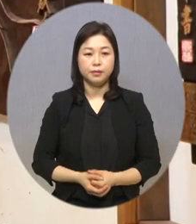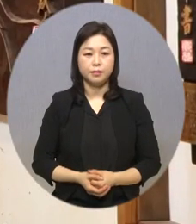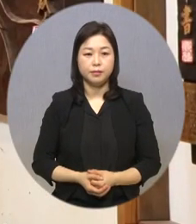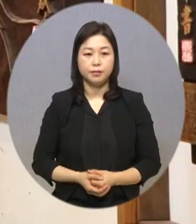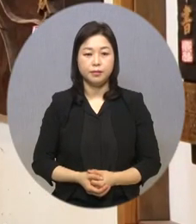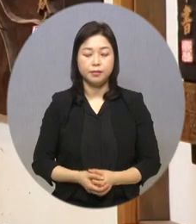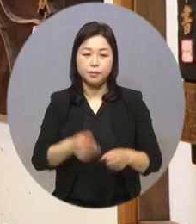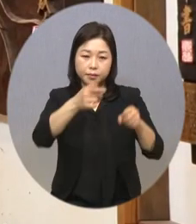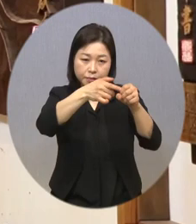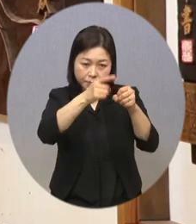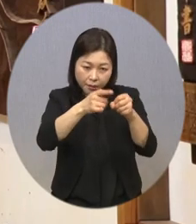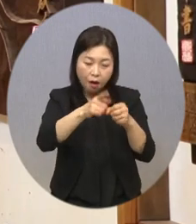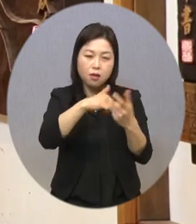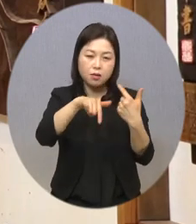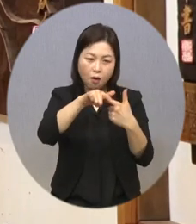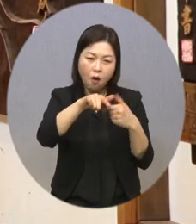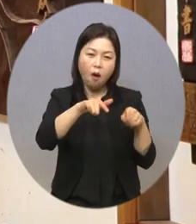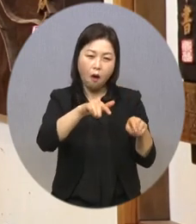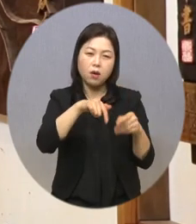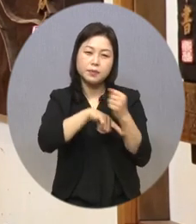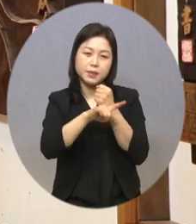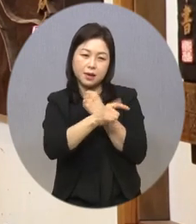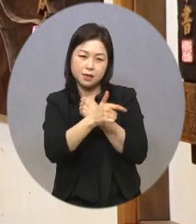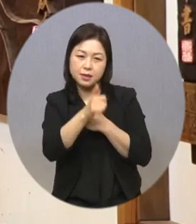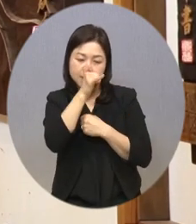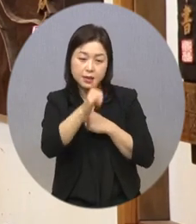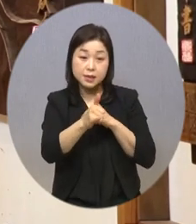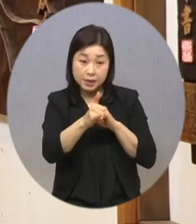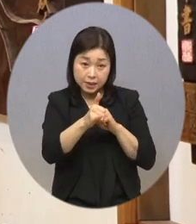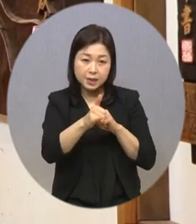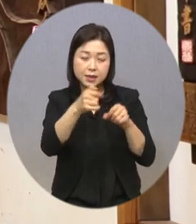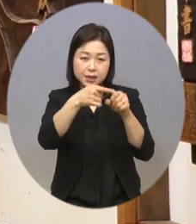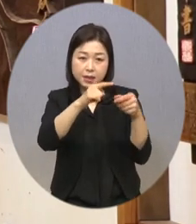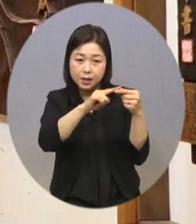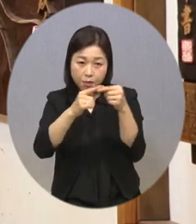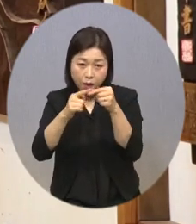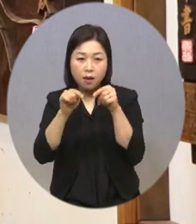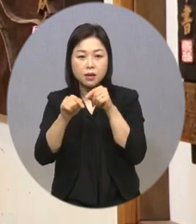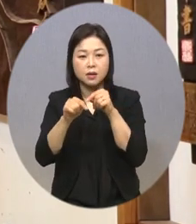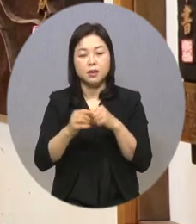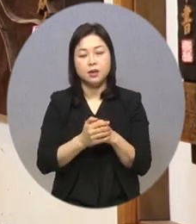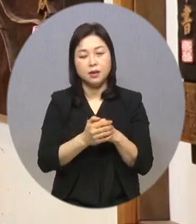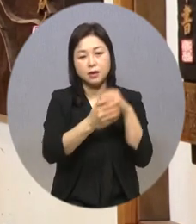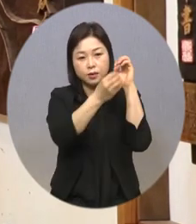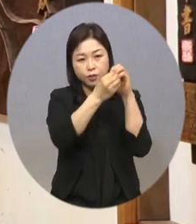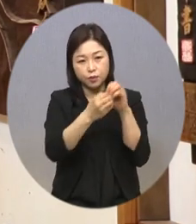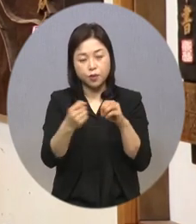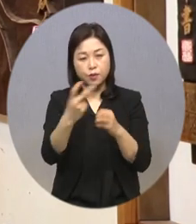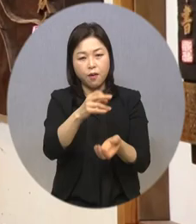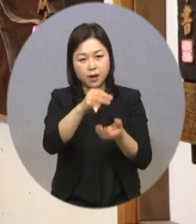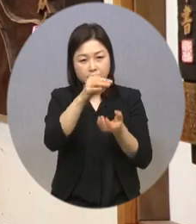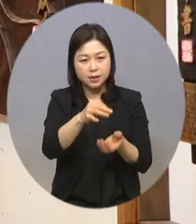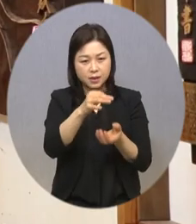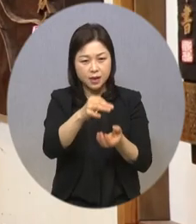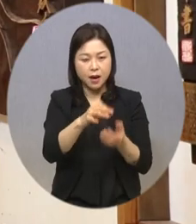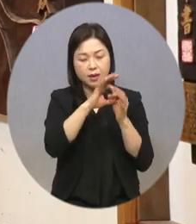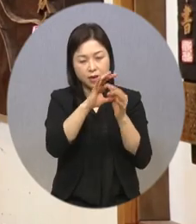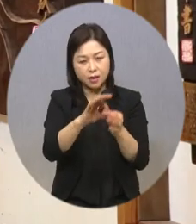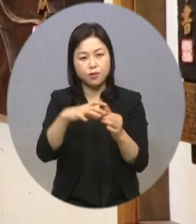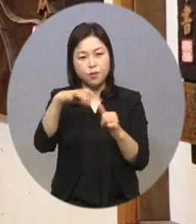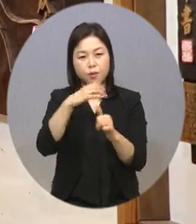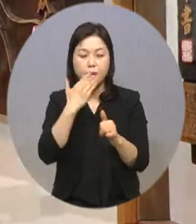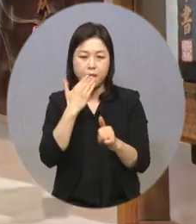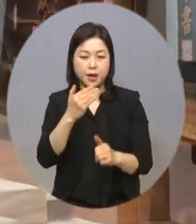색이면 색일수록 깊어지는 작품들이 작가의 혼과 열정으로 우리의 전통과 가치가 오래도록